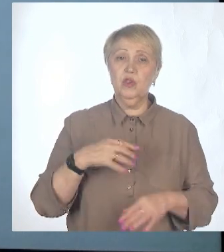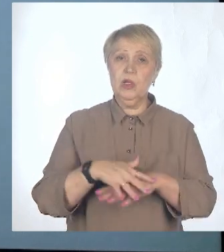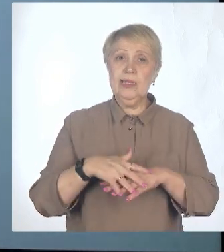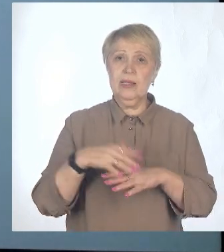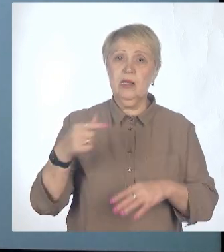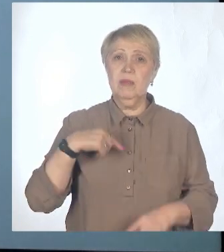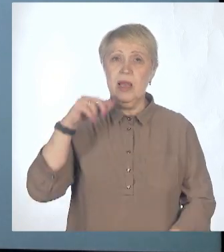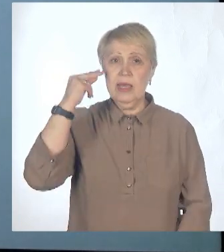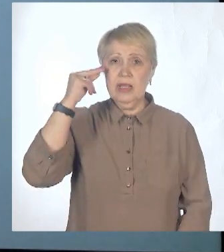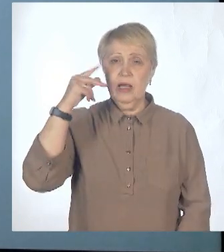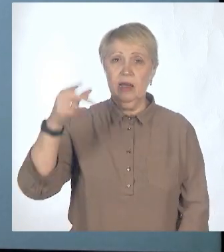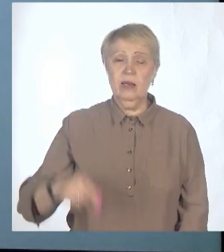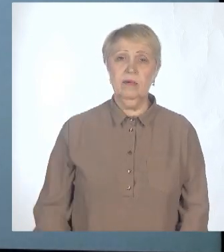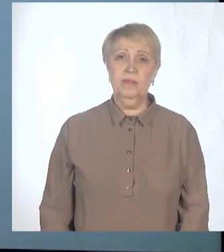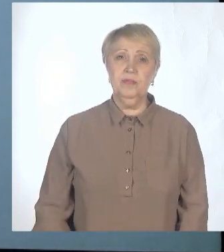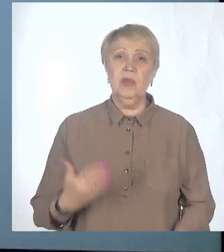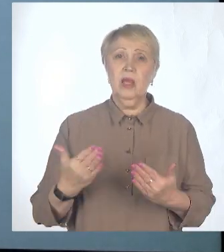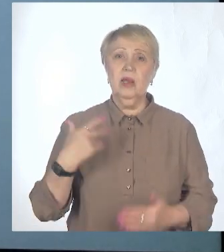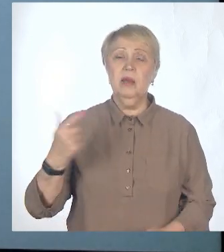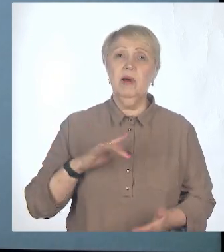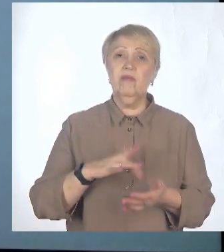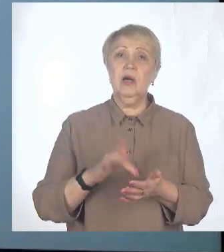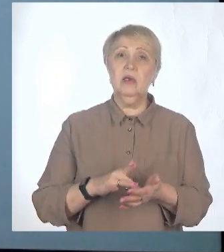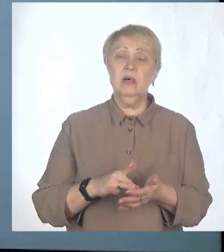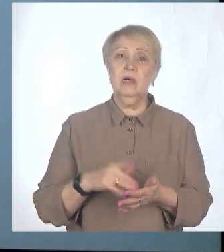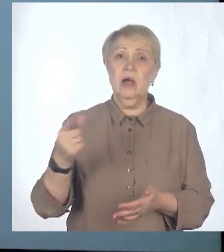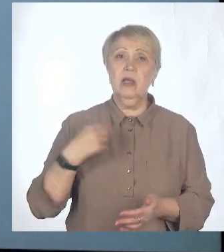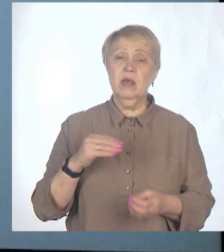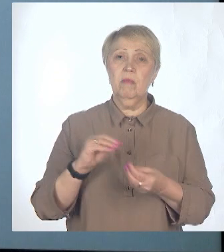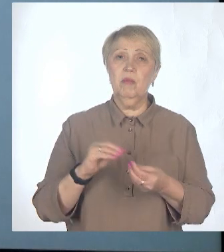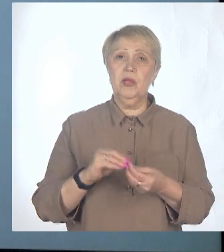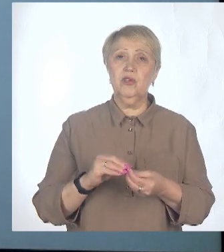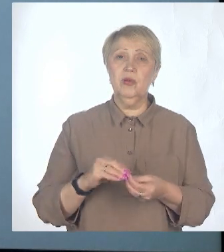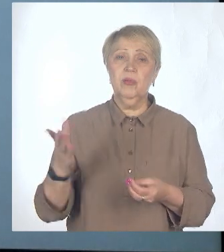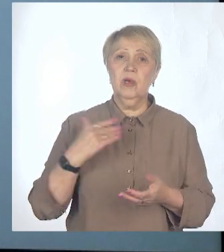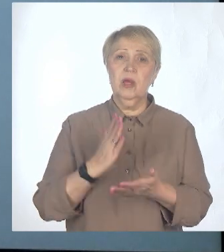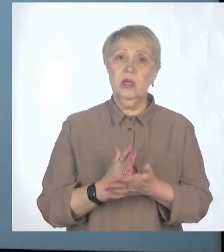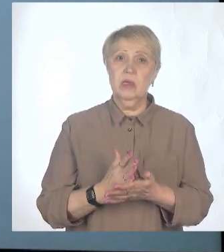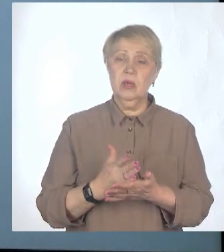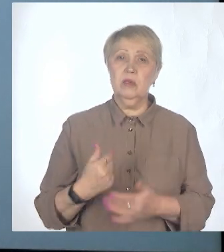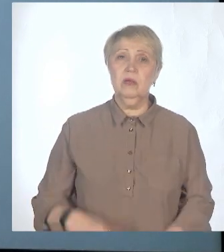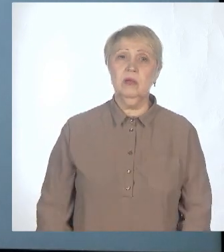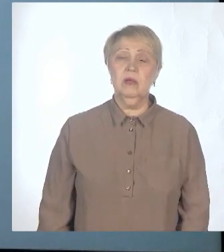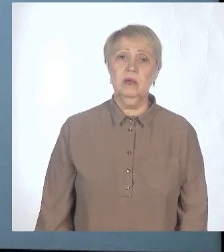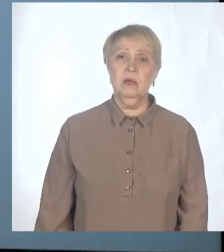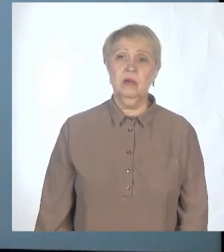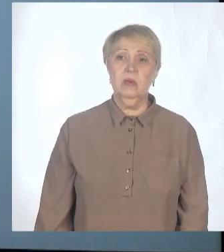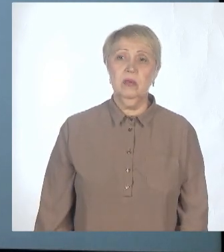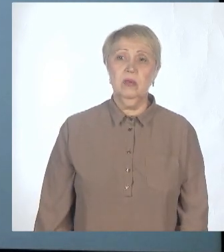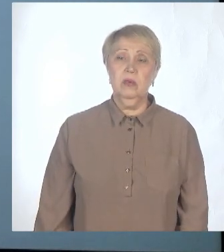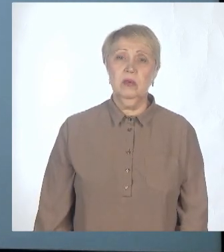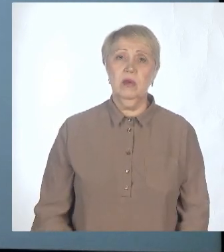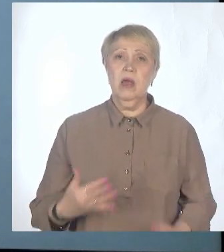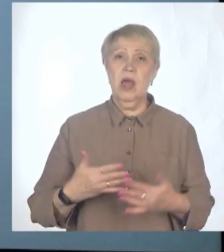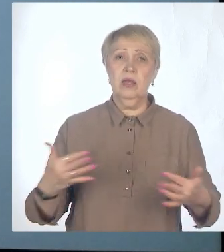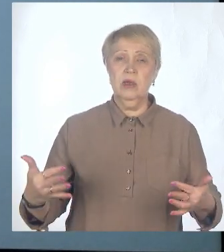работы либо в городах России, либо в городах Китая. И они по-прежнему публикуются на портале ХХРУ. Некоторые вакансии опубликованы